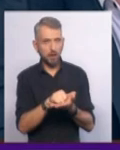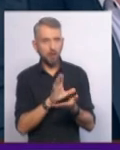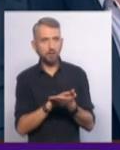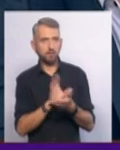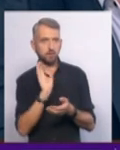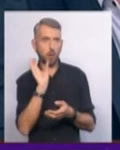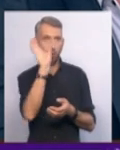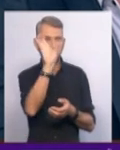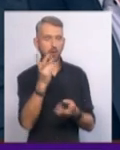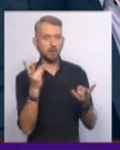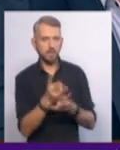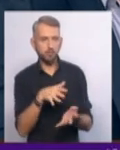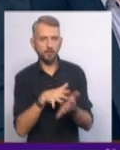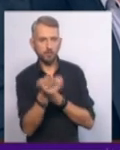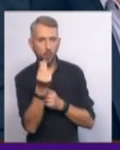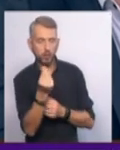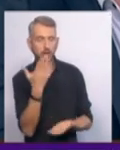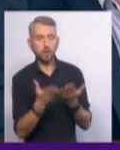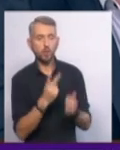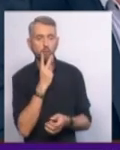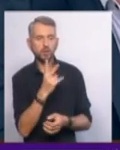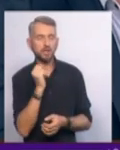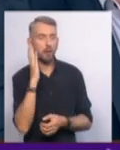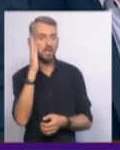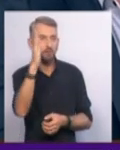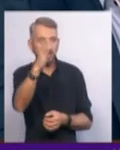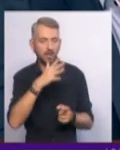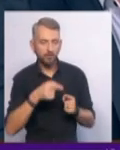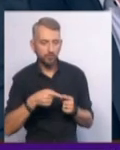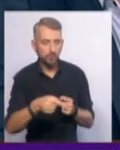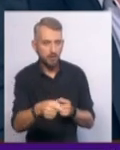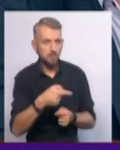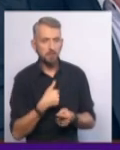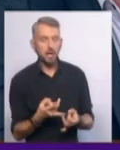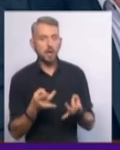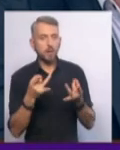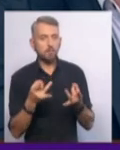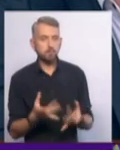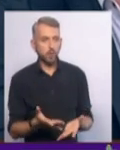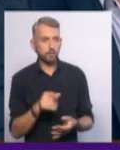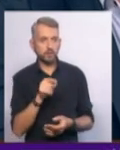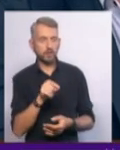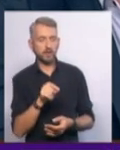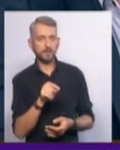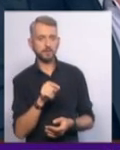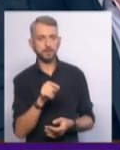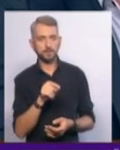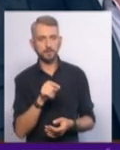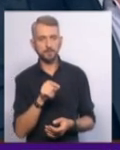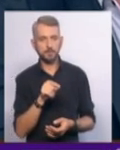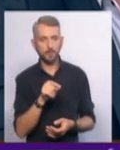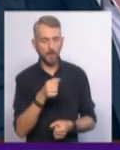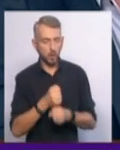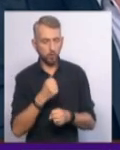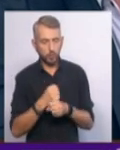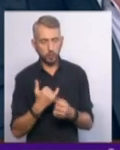зараз кошти. Але якщо подивитись на перспективу і на період в часі, то ми просто-напросто цією от